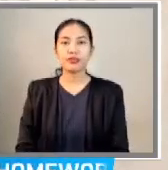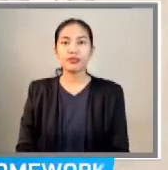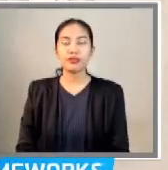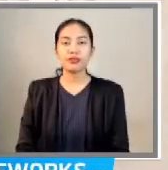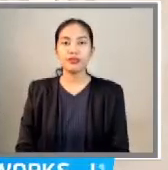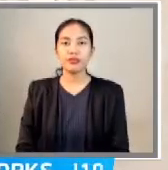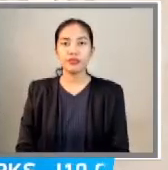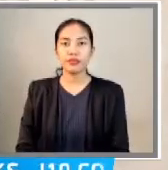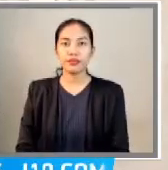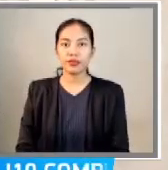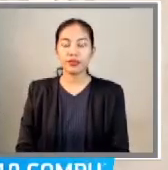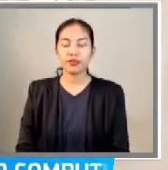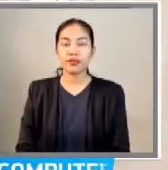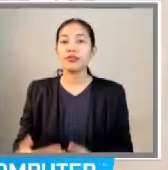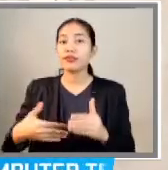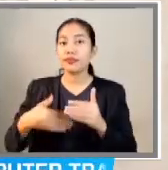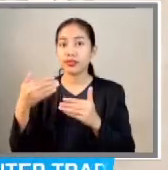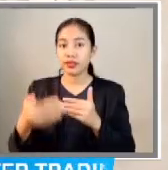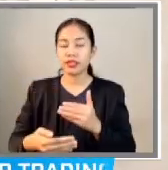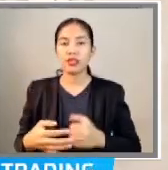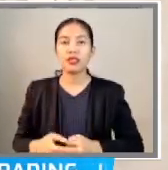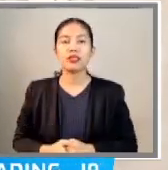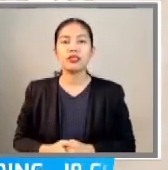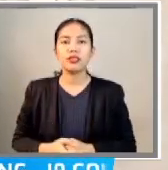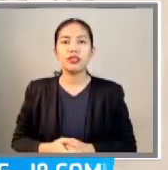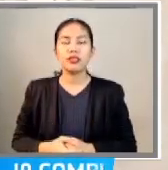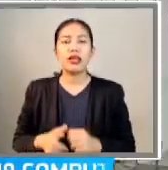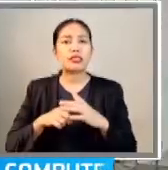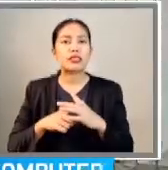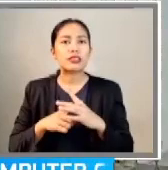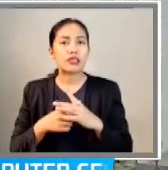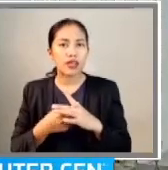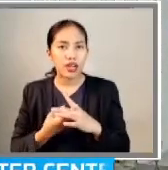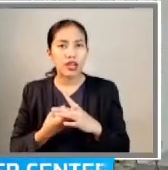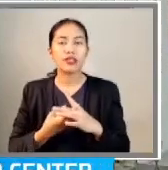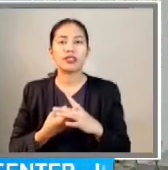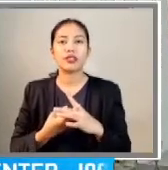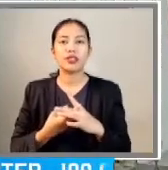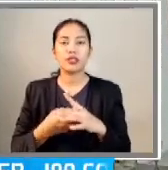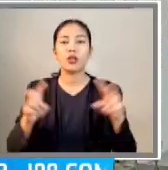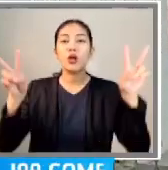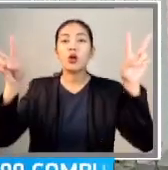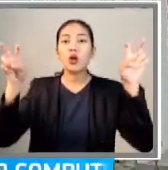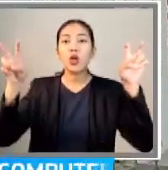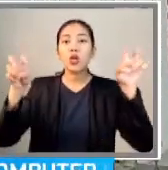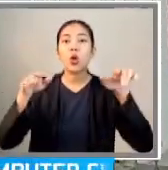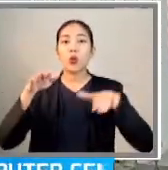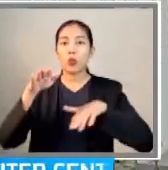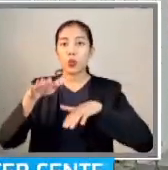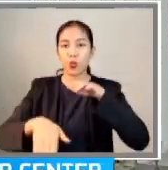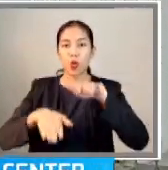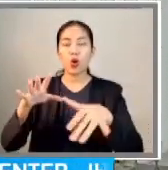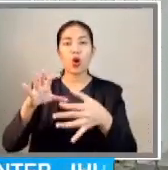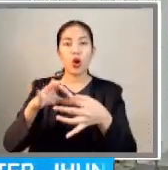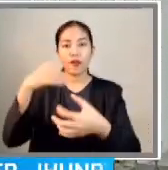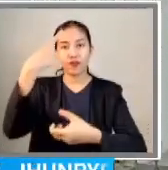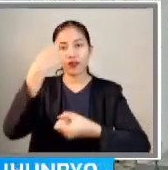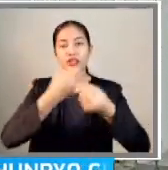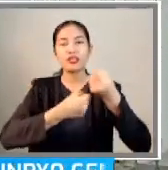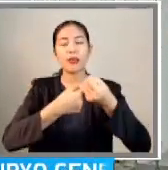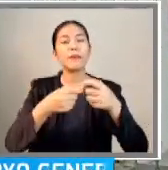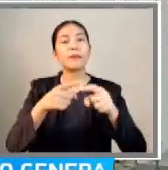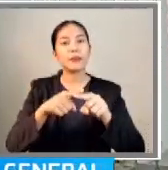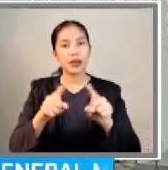po niyan ay ang pagsisimula naman po ng tinatawag na Walk of Faith. Pero alam naman natin na wala pong isasama